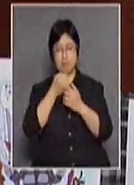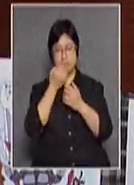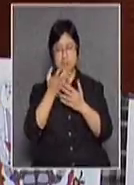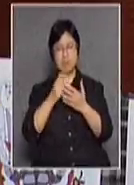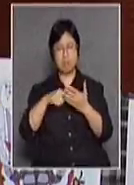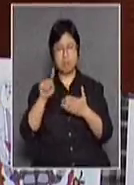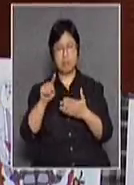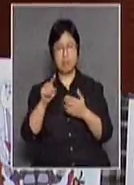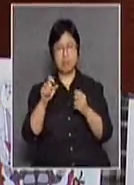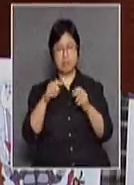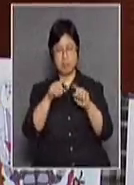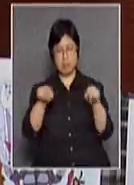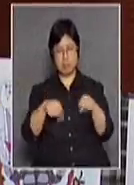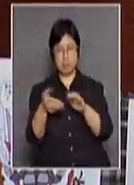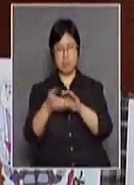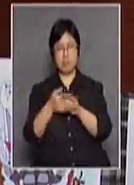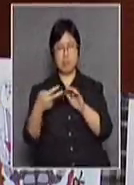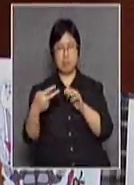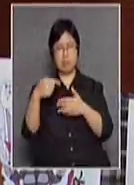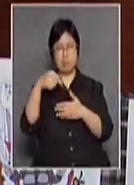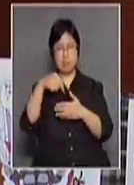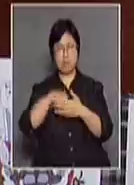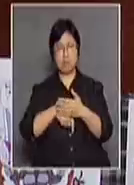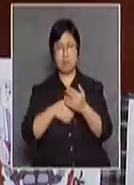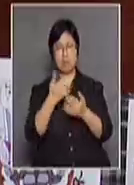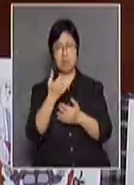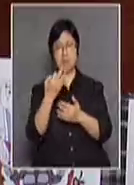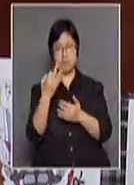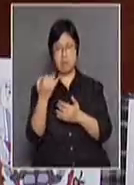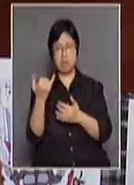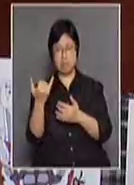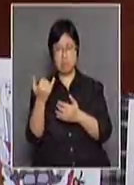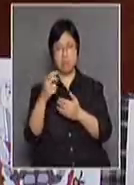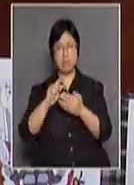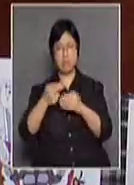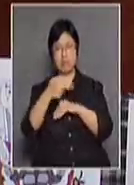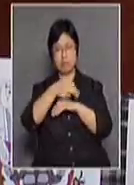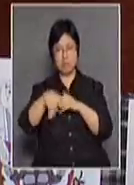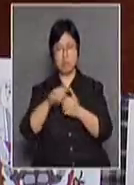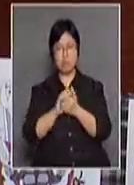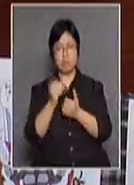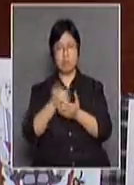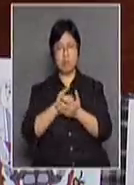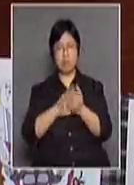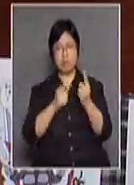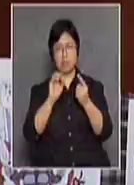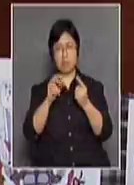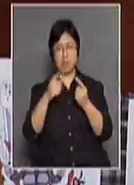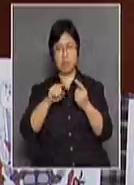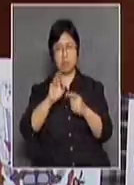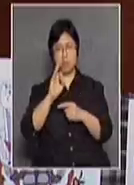過會議講稿附錄以上的第636項修正案，削減